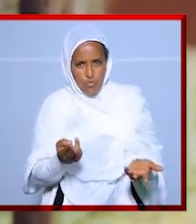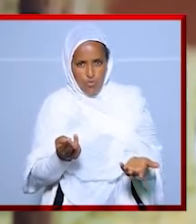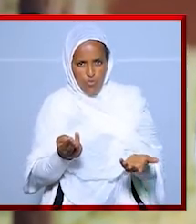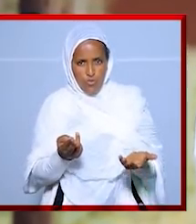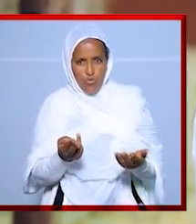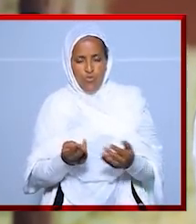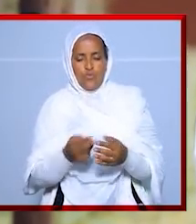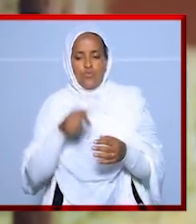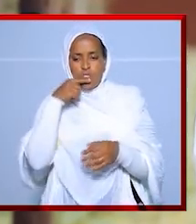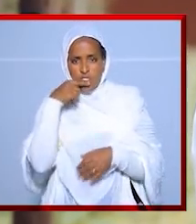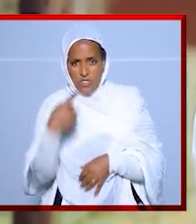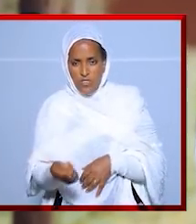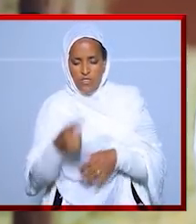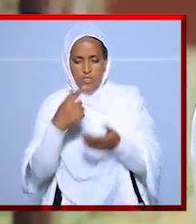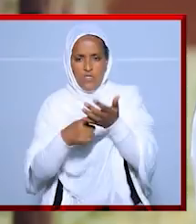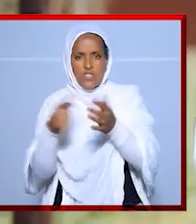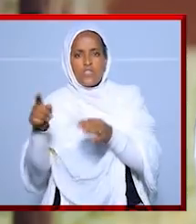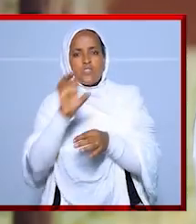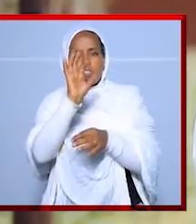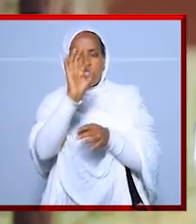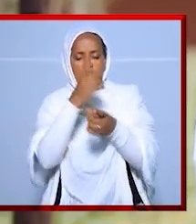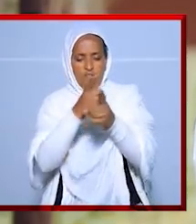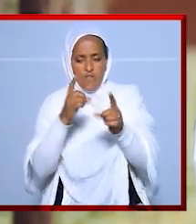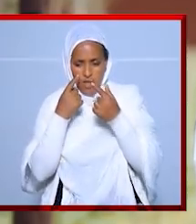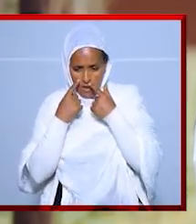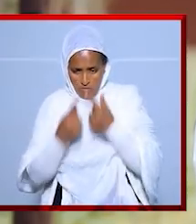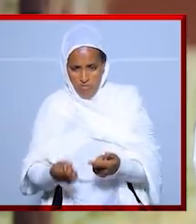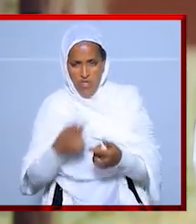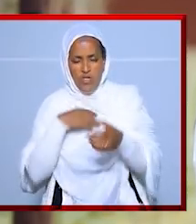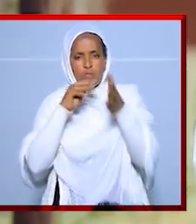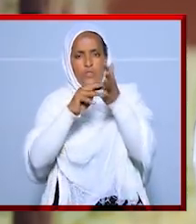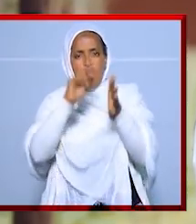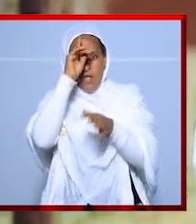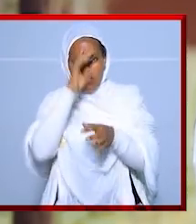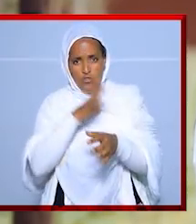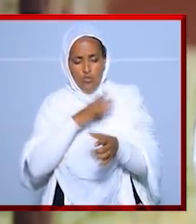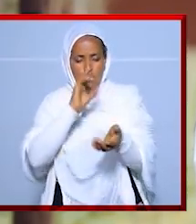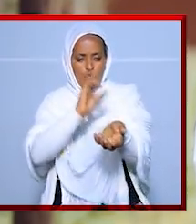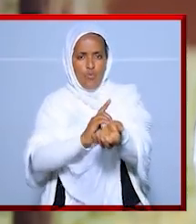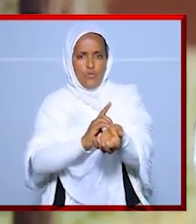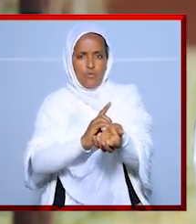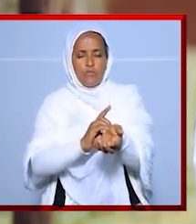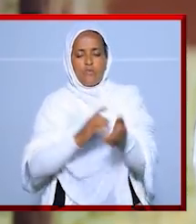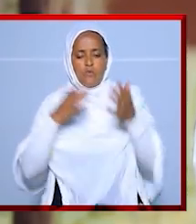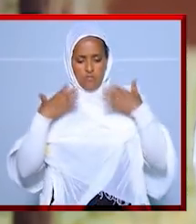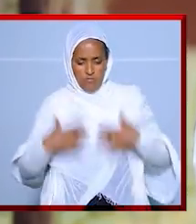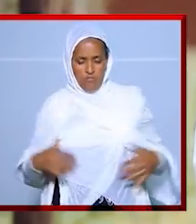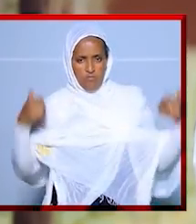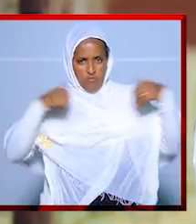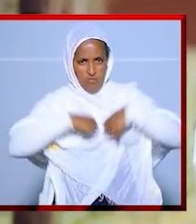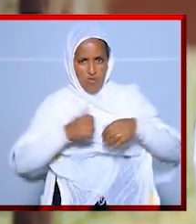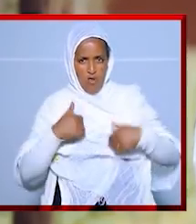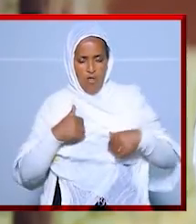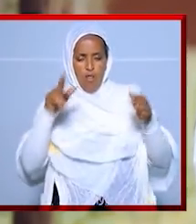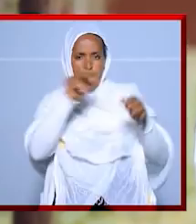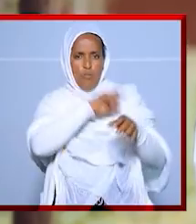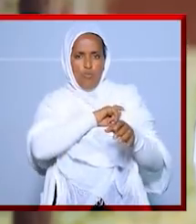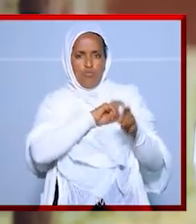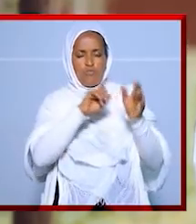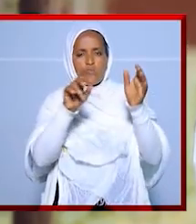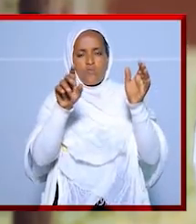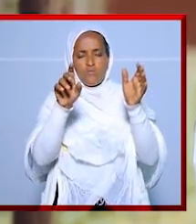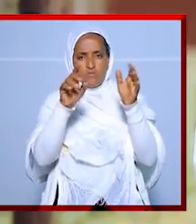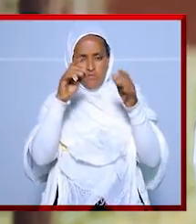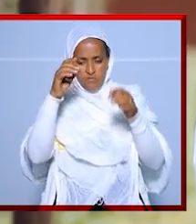ናቸው ስንል እነዚህ ዘጠኝ ፍሬዎች ይታዩበታል። ለምሳሌ አንድ ሰው ዶክተር ለመሆኑ ጋዋን ይለብሳል፣ ፖሊስ